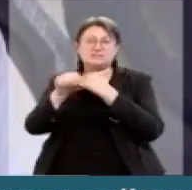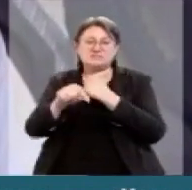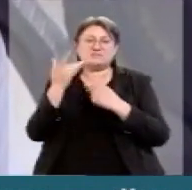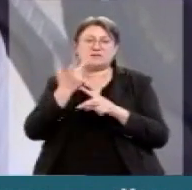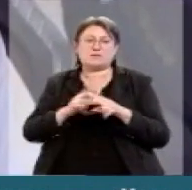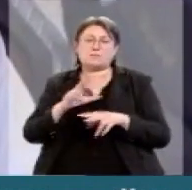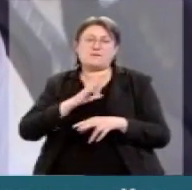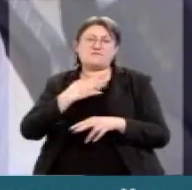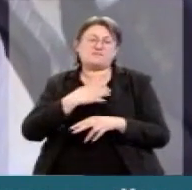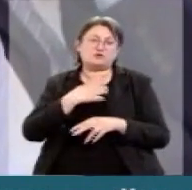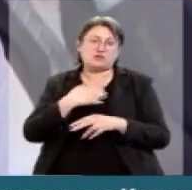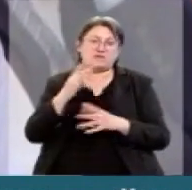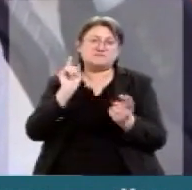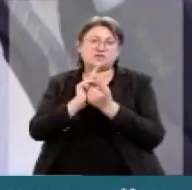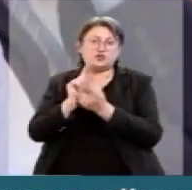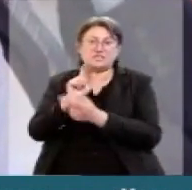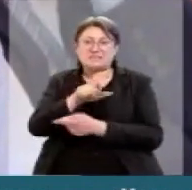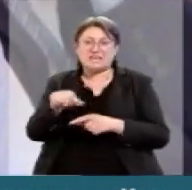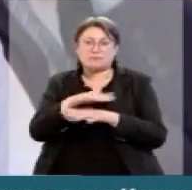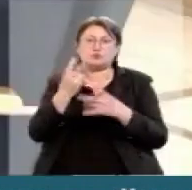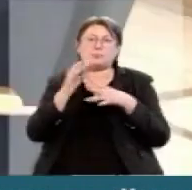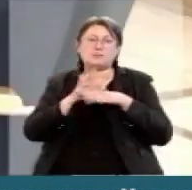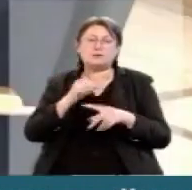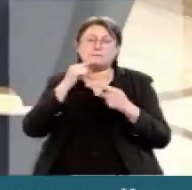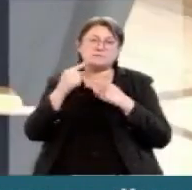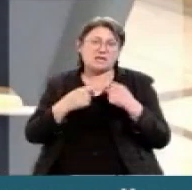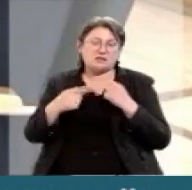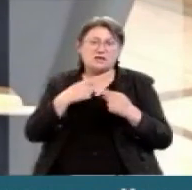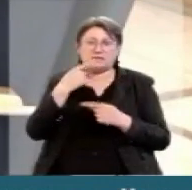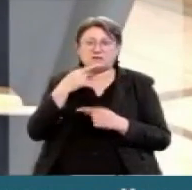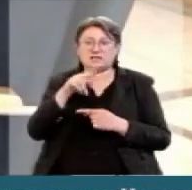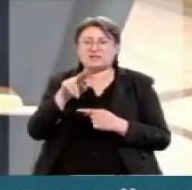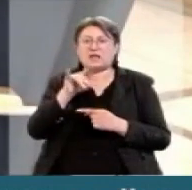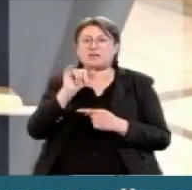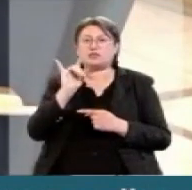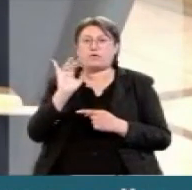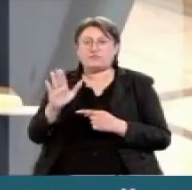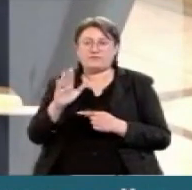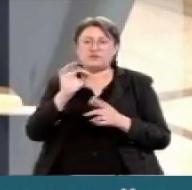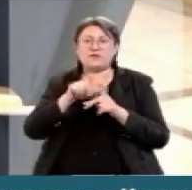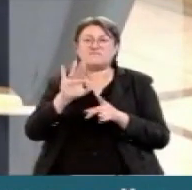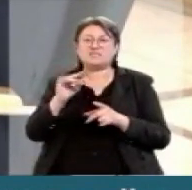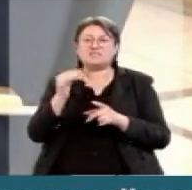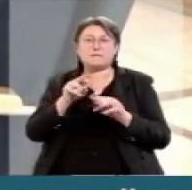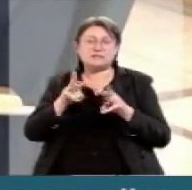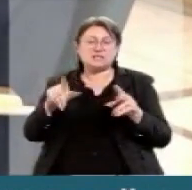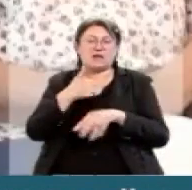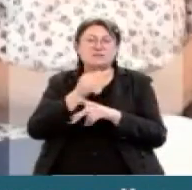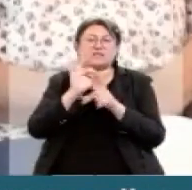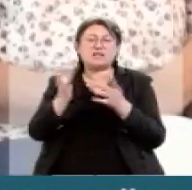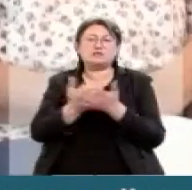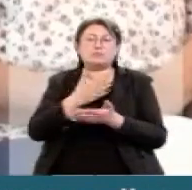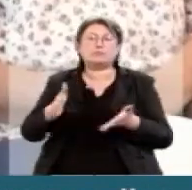всегда играла важную роль. Встречи с населением необходимо проводить регулярно, отметил Данияр Кадиров. По словам вице-министра, главная цель – найти